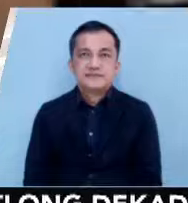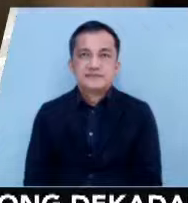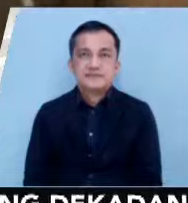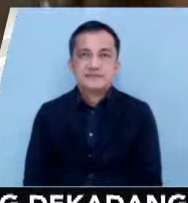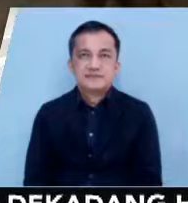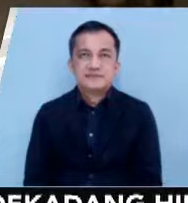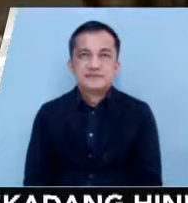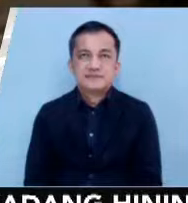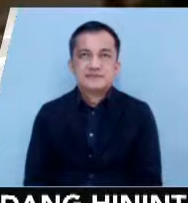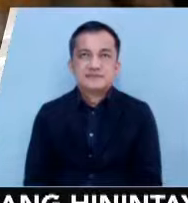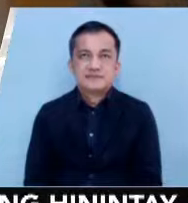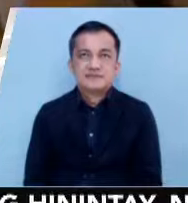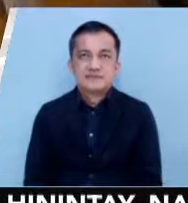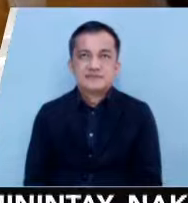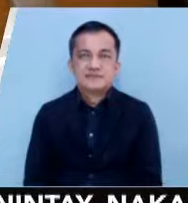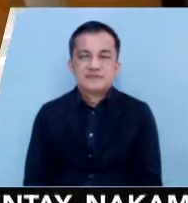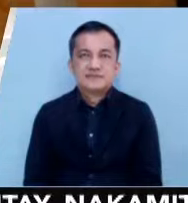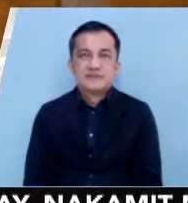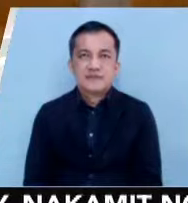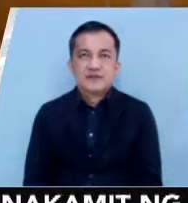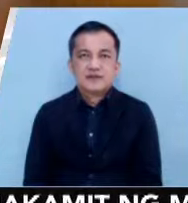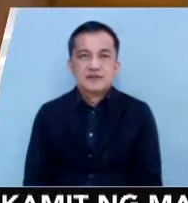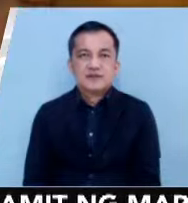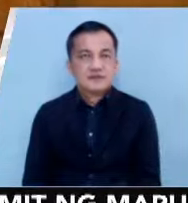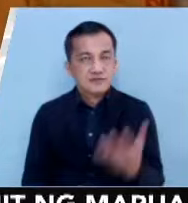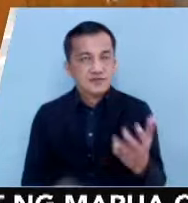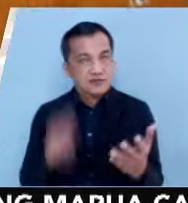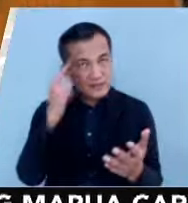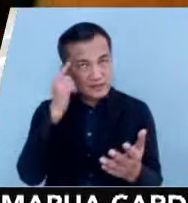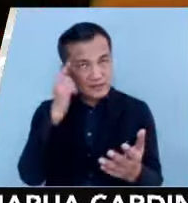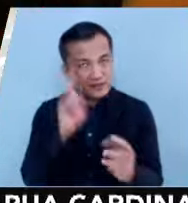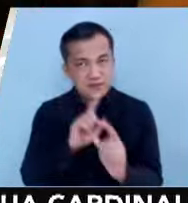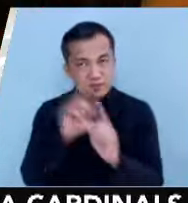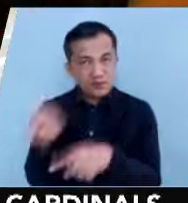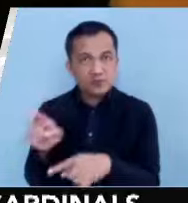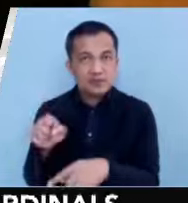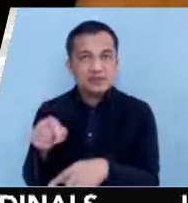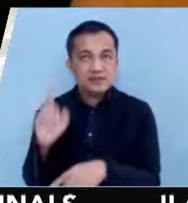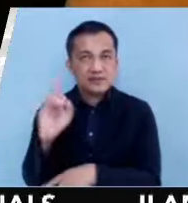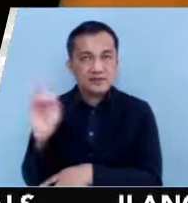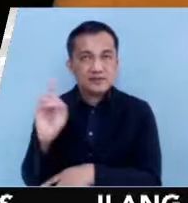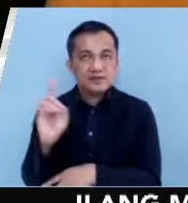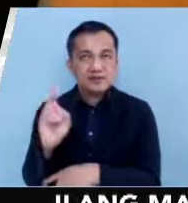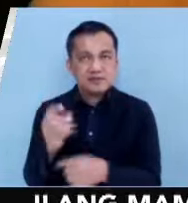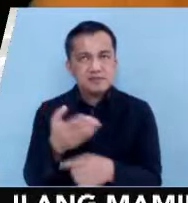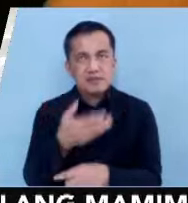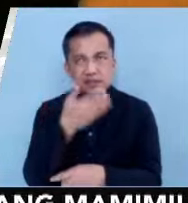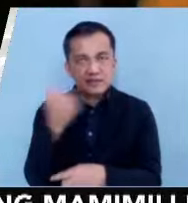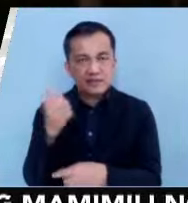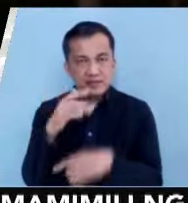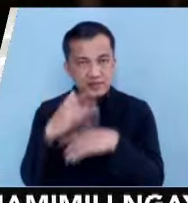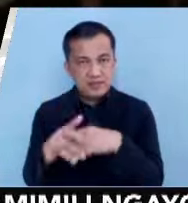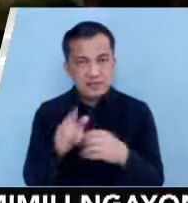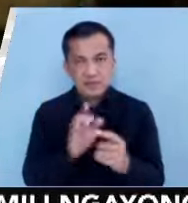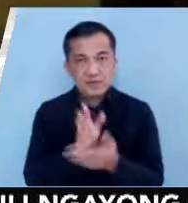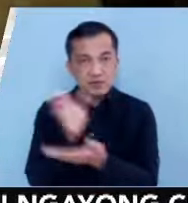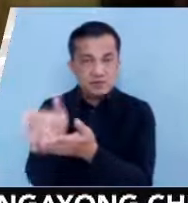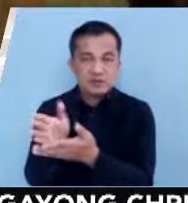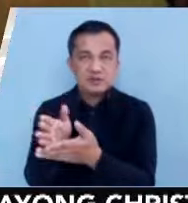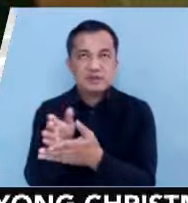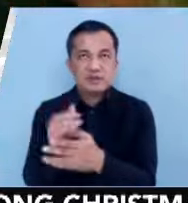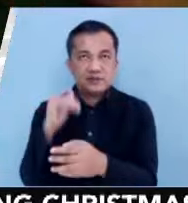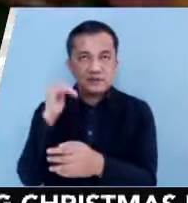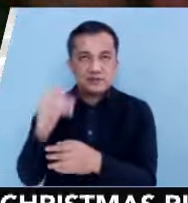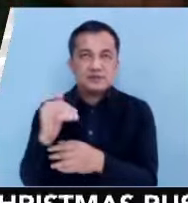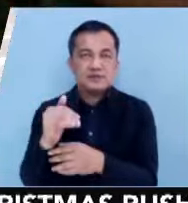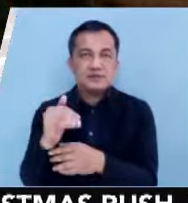Pia, para sa naman sa mga nagbabalak magpunta rito sa Divisoria, mas mainam na agahan ang pagpunta rito para makaiwas sa